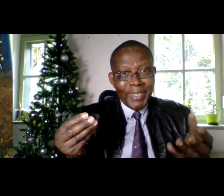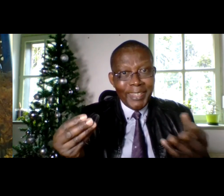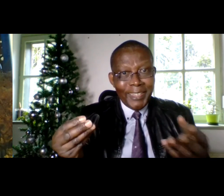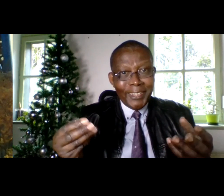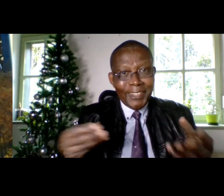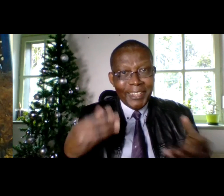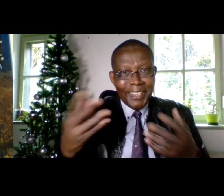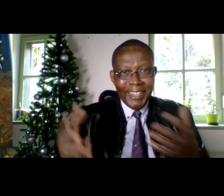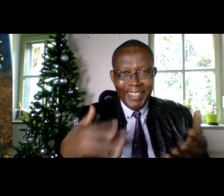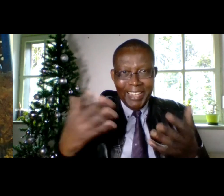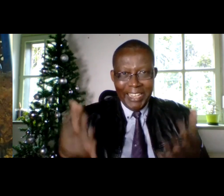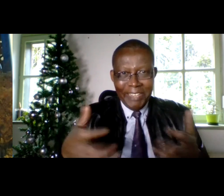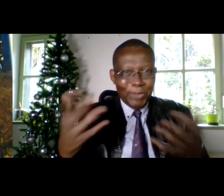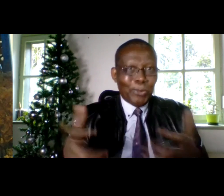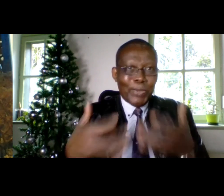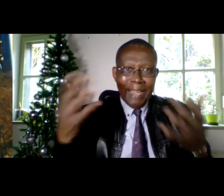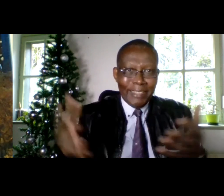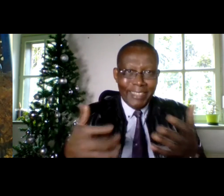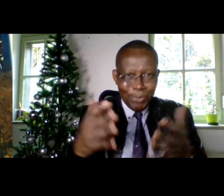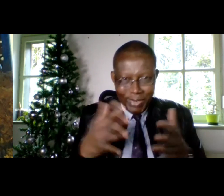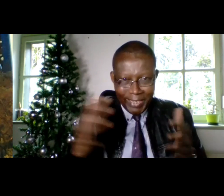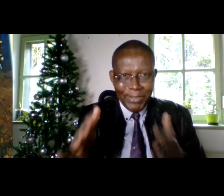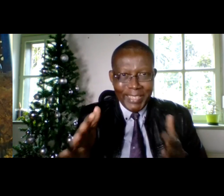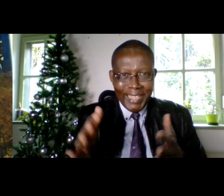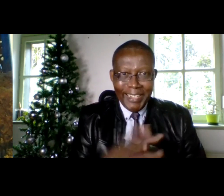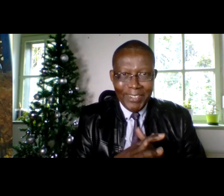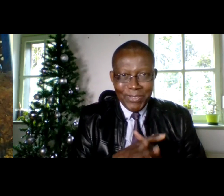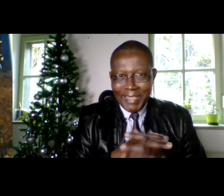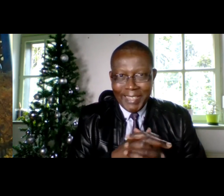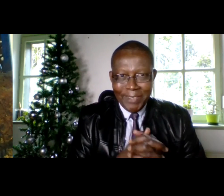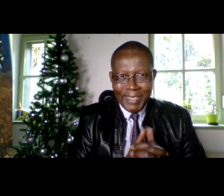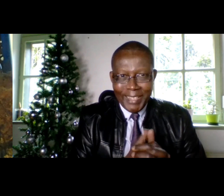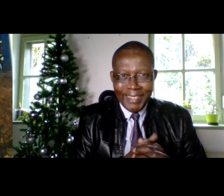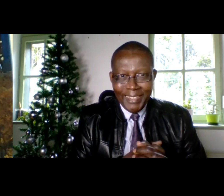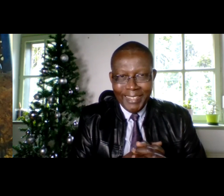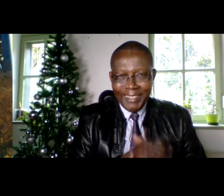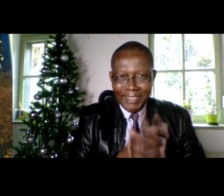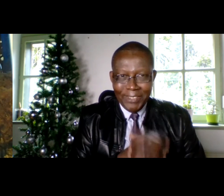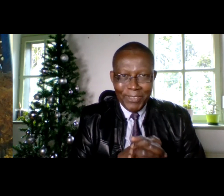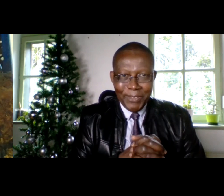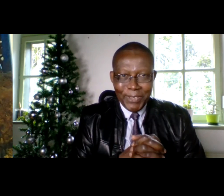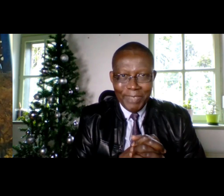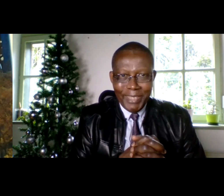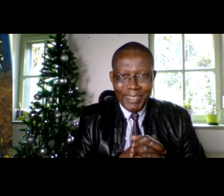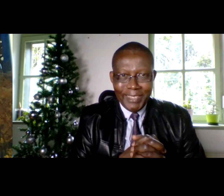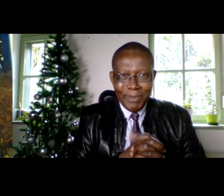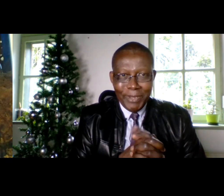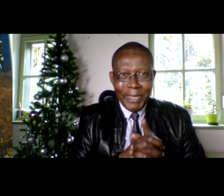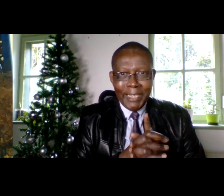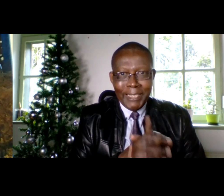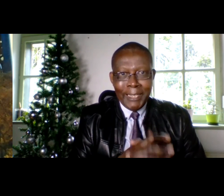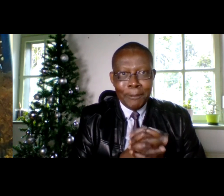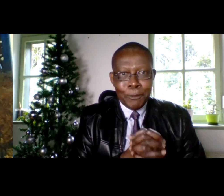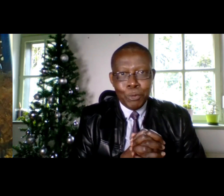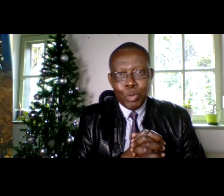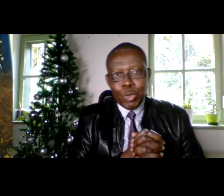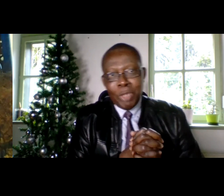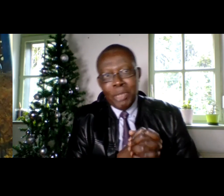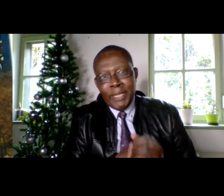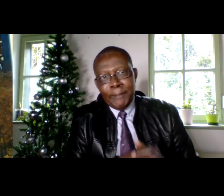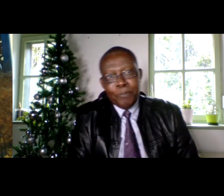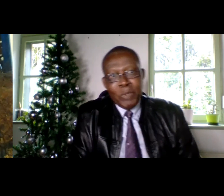myenda hari ibyo tutagiye dutindaho cyane ariko tuzatinda buta ndongera ngushimire sigwe